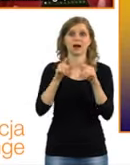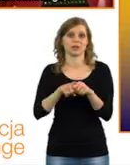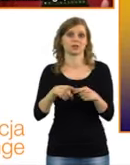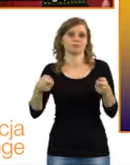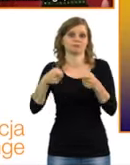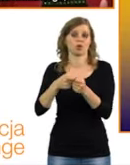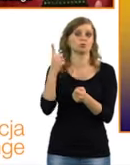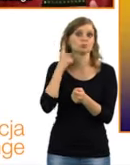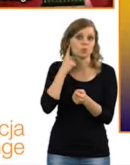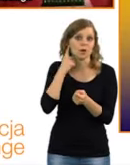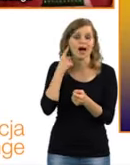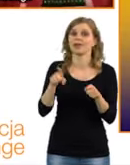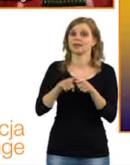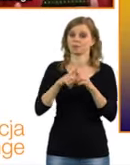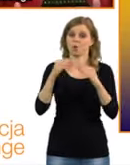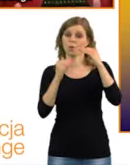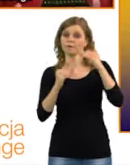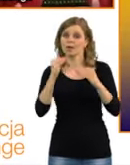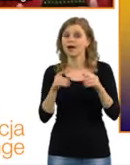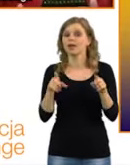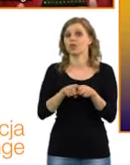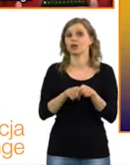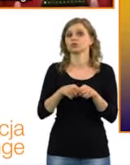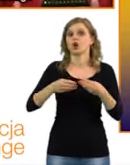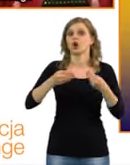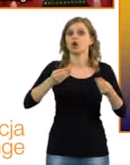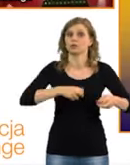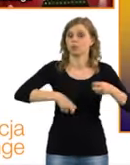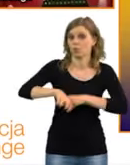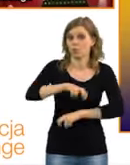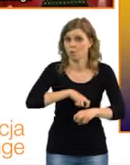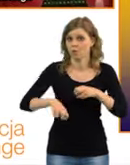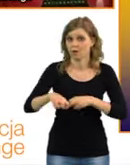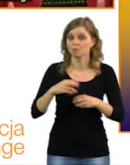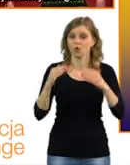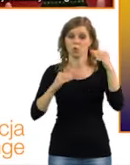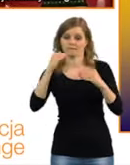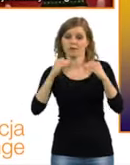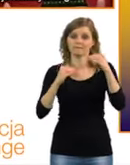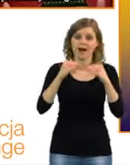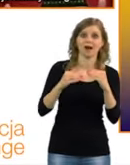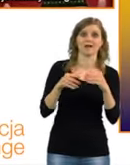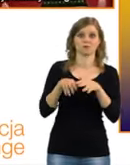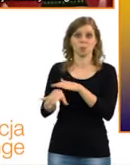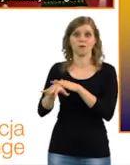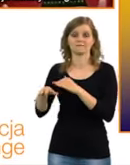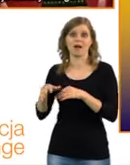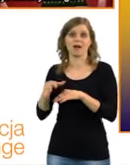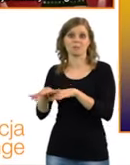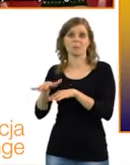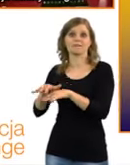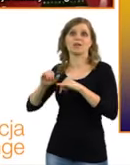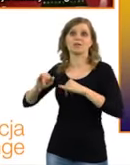związana jest ze słuchem, a jak równowaga, to również i rozwój motoryczny, bo to jest część, równowaga jest